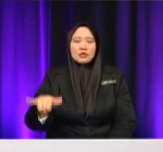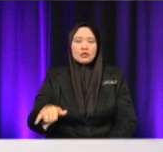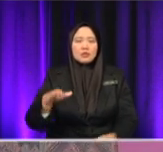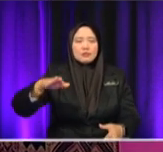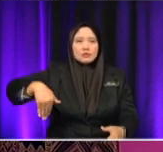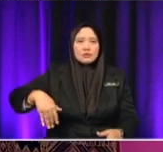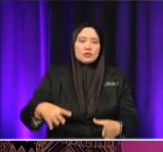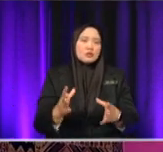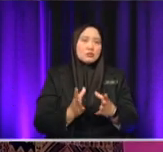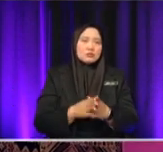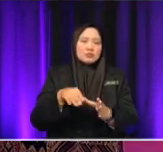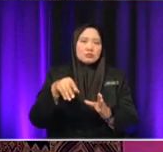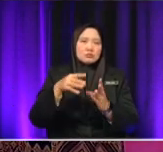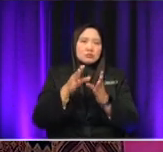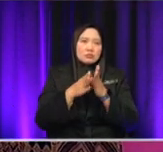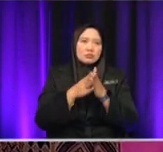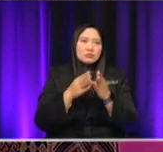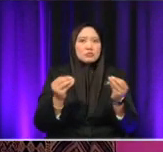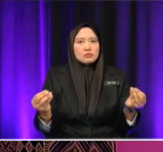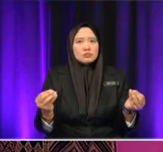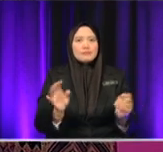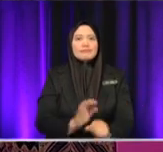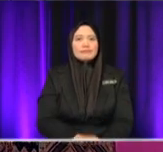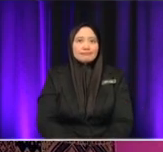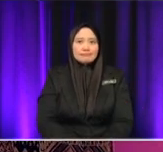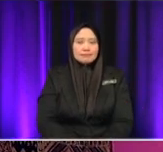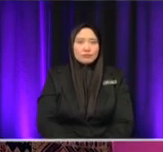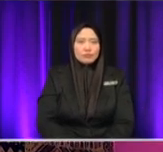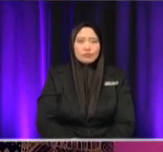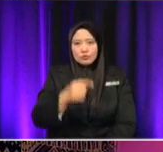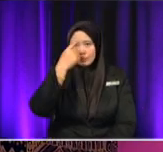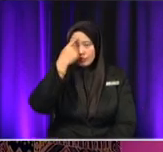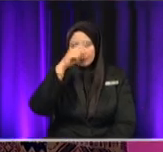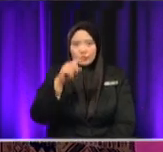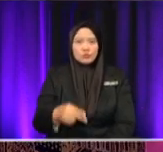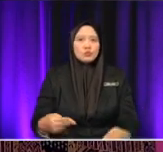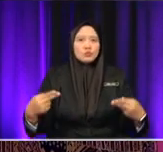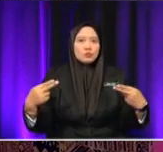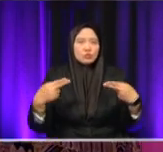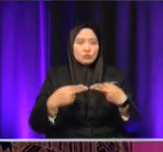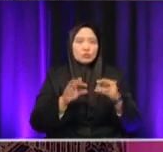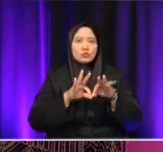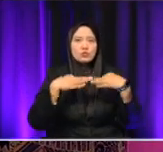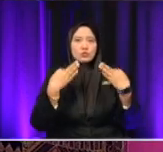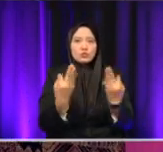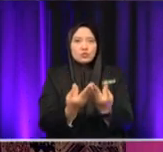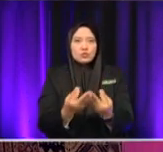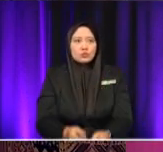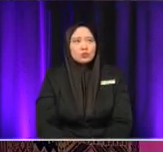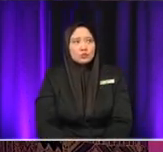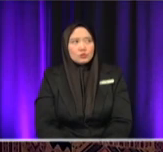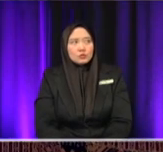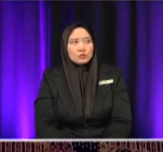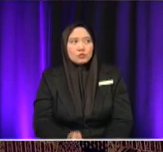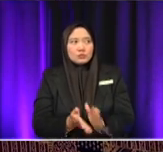tanggung jawab suami adalah hubungan kekeluargaan kita Oke baiklah maksudnya untuk kita